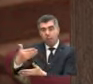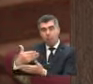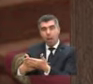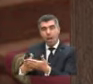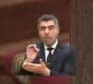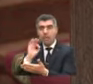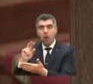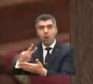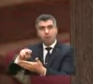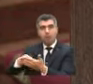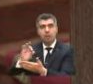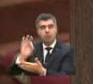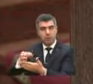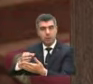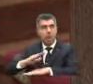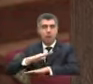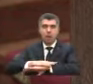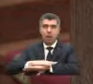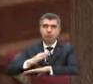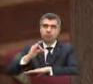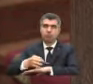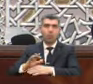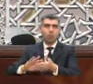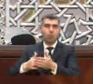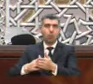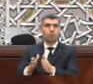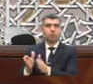ولا لا. دونك حنا احترمنا جميع المقاييس في هذا النظام. وشكرا. شكرا السيد الوزير.